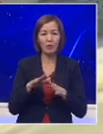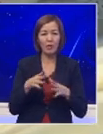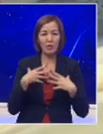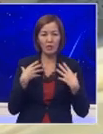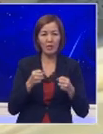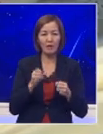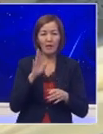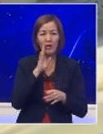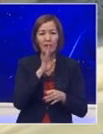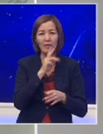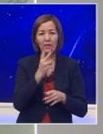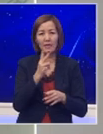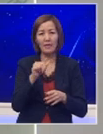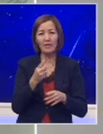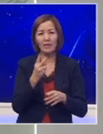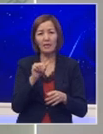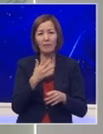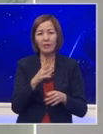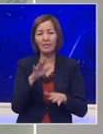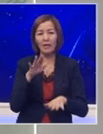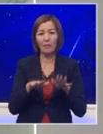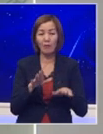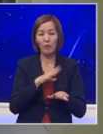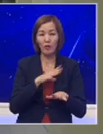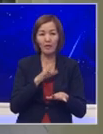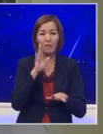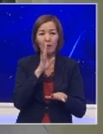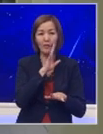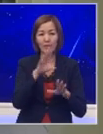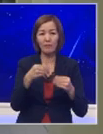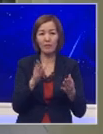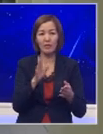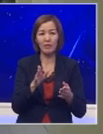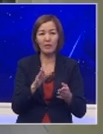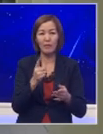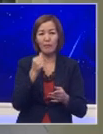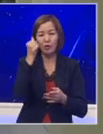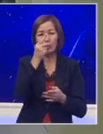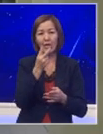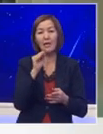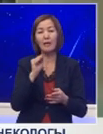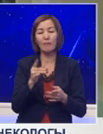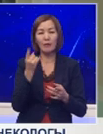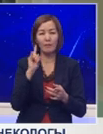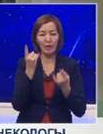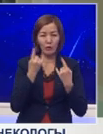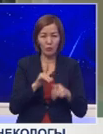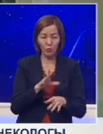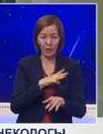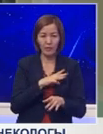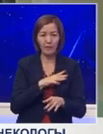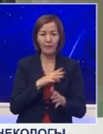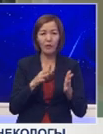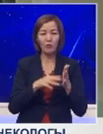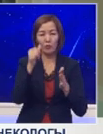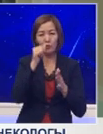жетіліп, анасының қолына 2-2,5 келі етіп табыстайды. Жылына 2000-дай бала туады. Ну вот, қазір, мына, 9